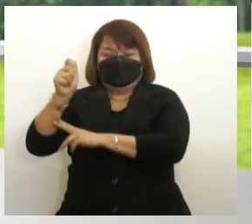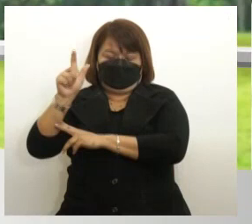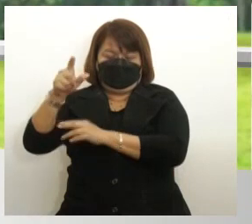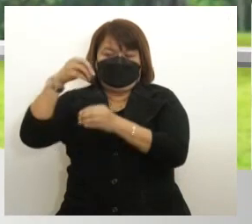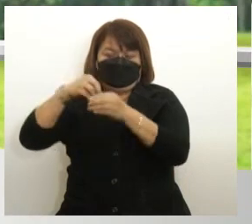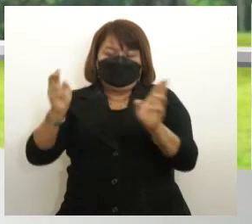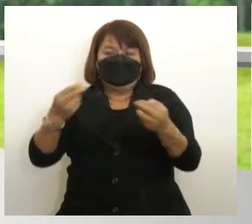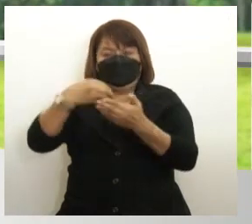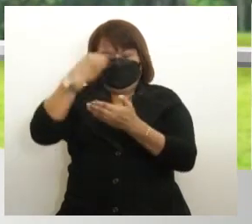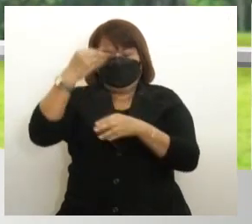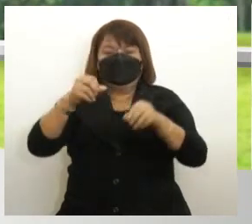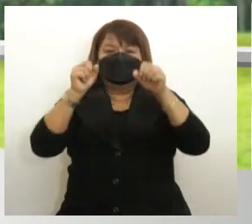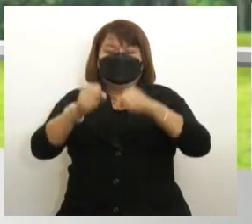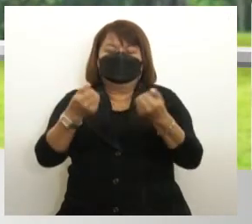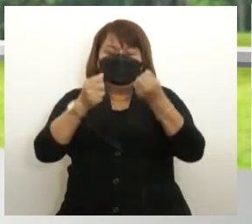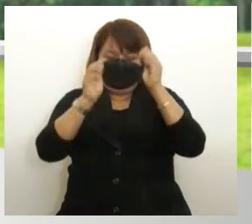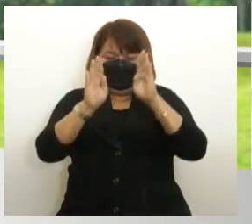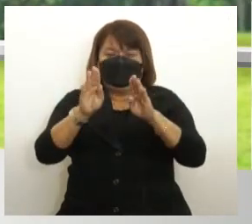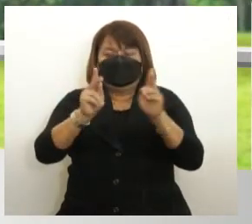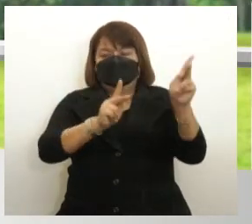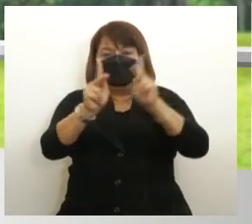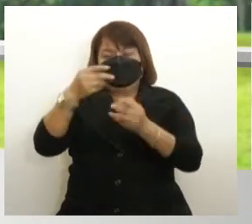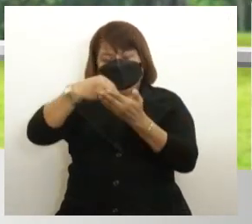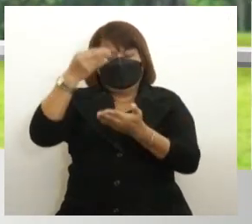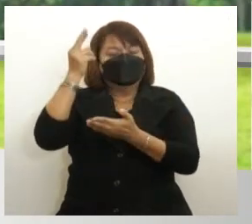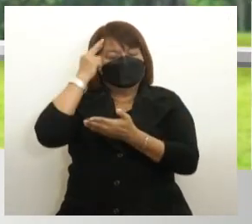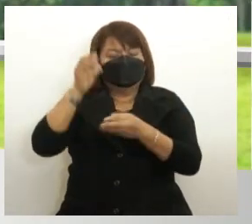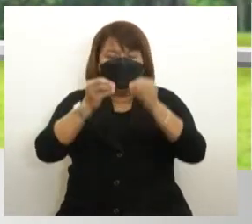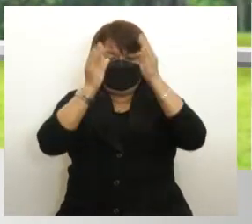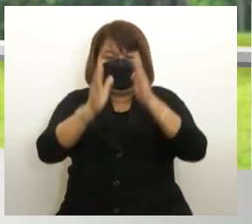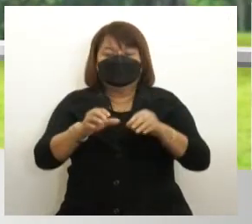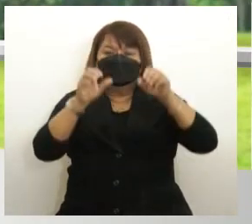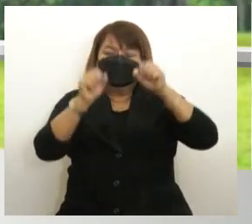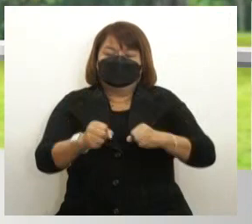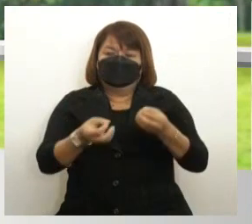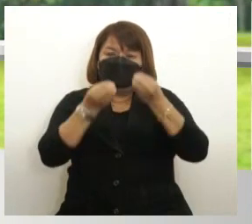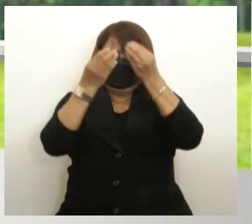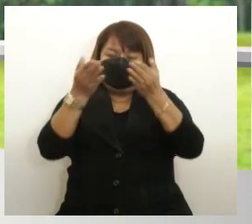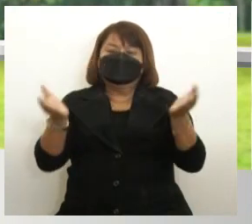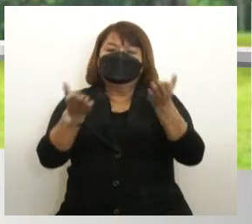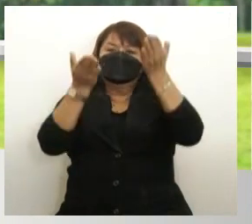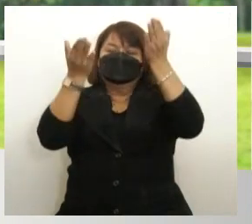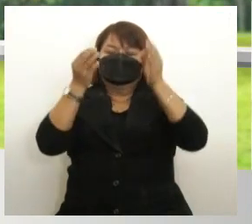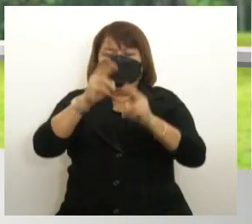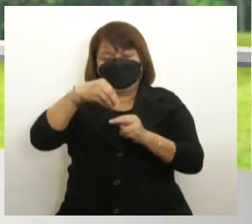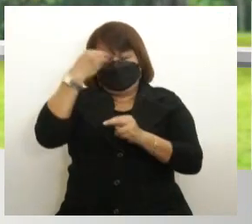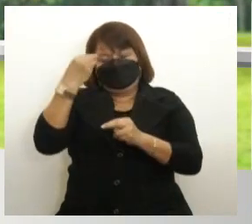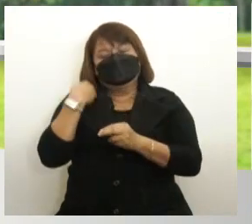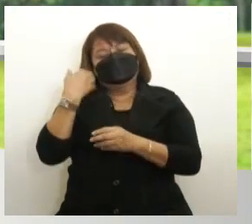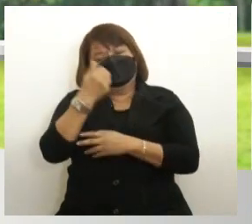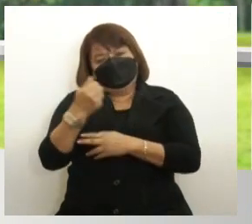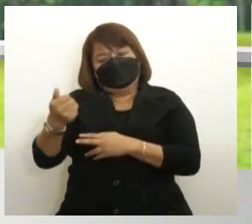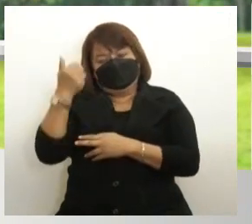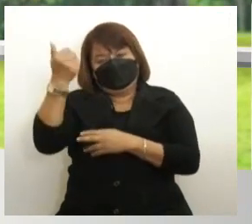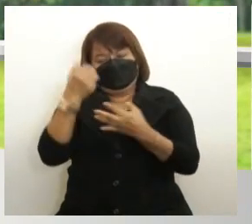ยสามารถที่จะออกแบบกิจกรรมการเรียนรู้และคุณครูนั้นยังสามารถที่จะส่งเสริมผู้เรียนให้มีสมรรถนะที่สำคัญในการเ